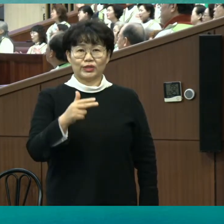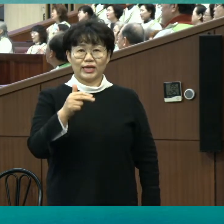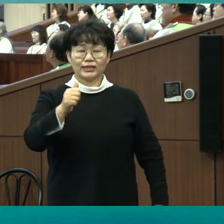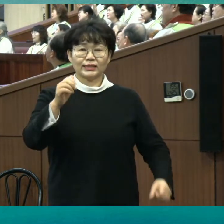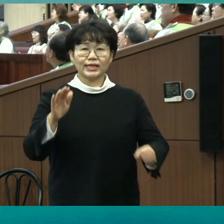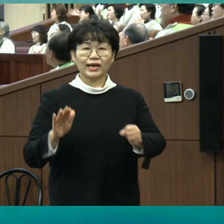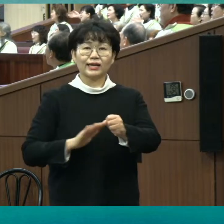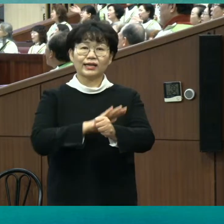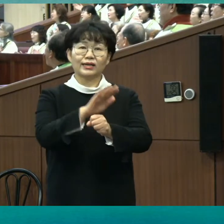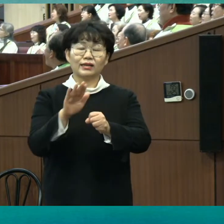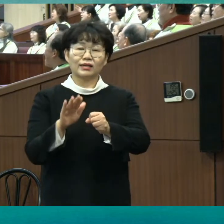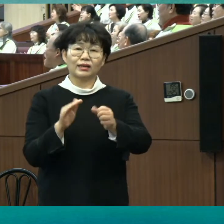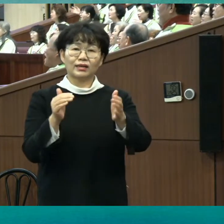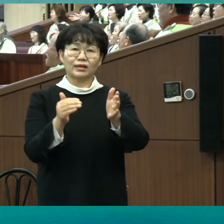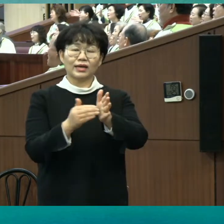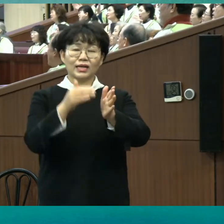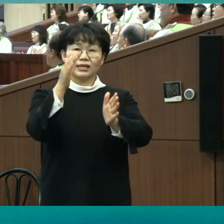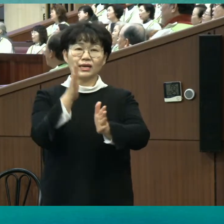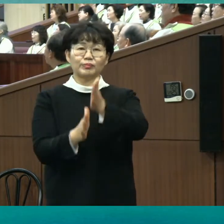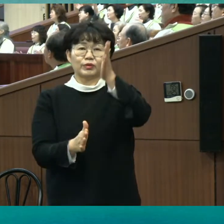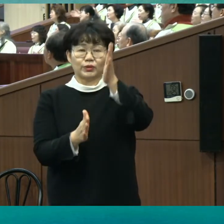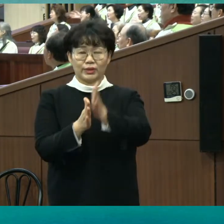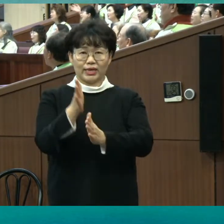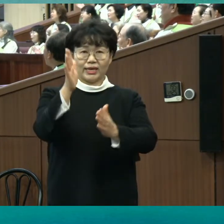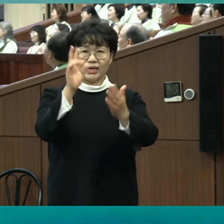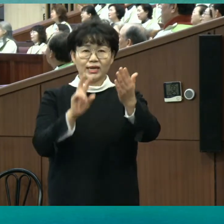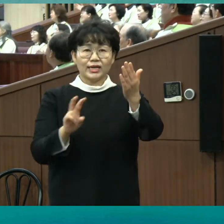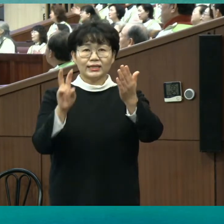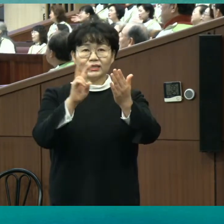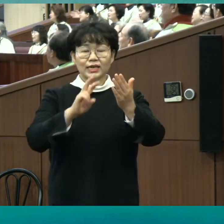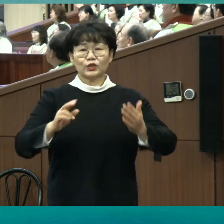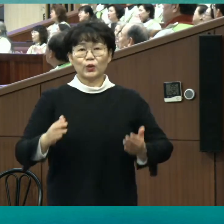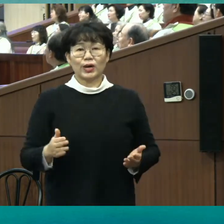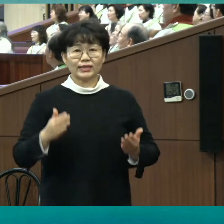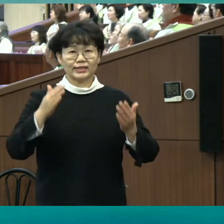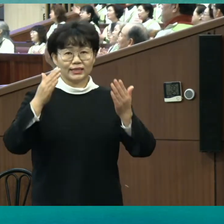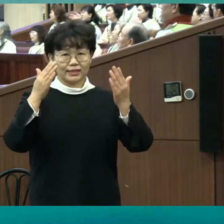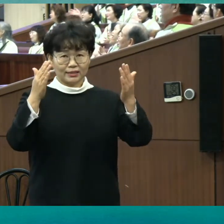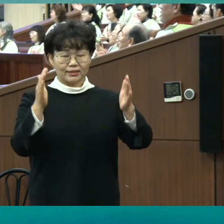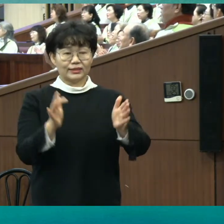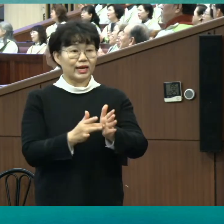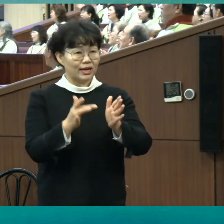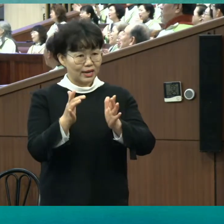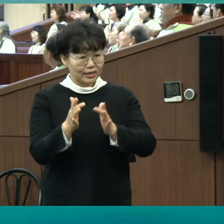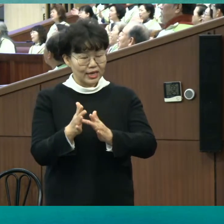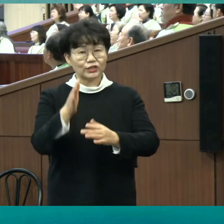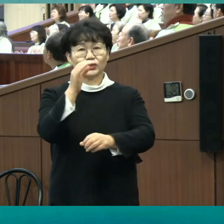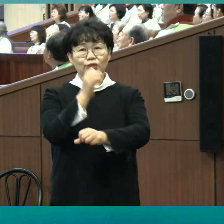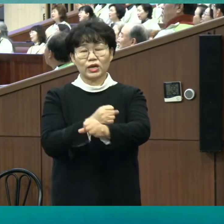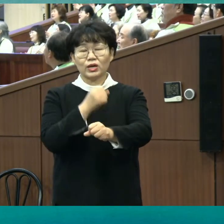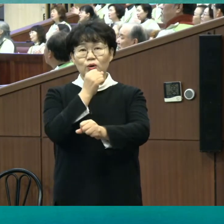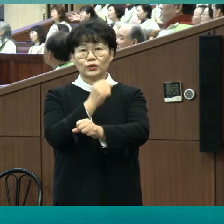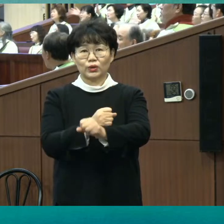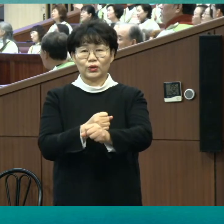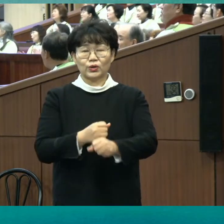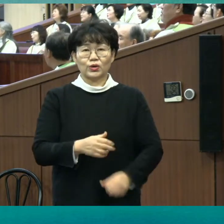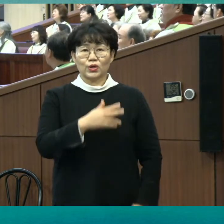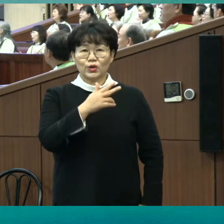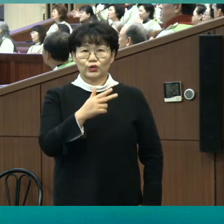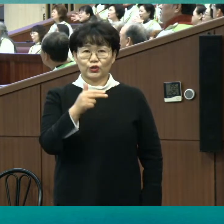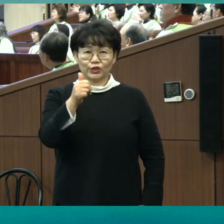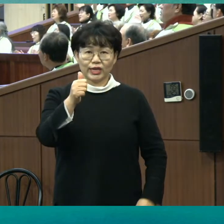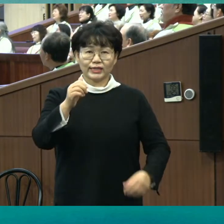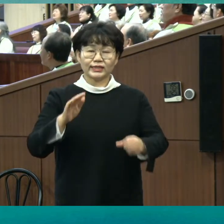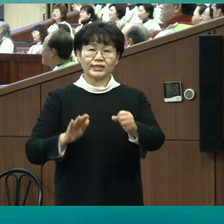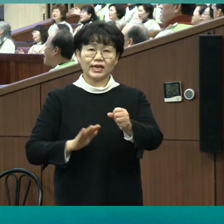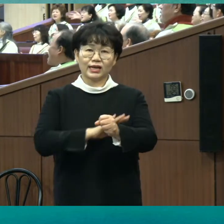주의 그 한량 없도다. 찬송을 지어라. 우리 한번 더 주의 그 사랑